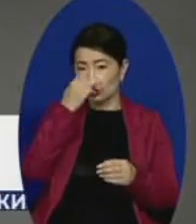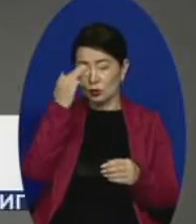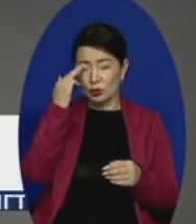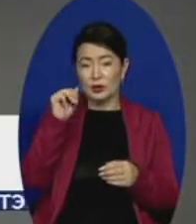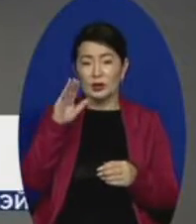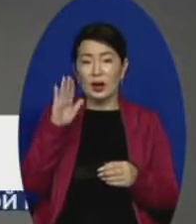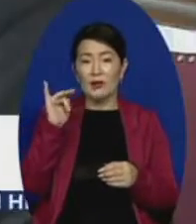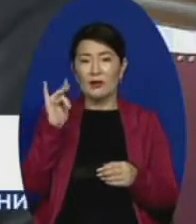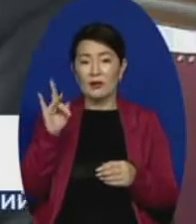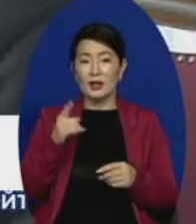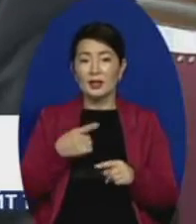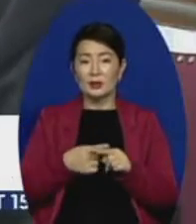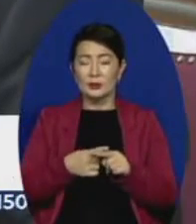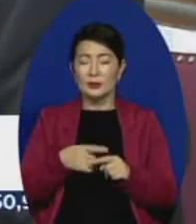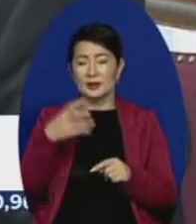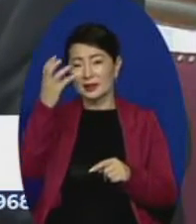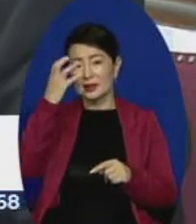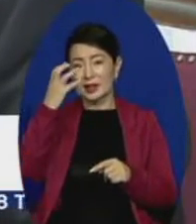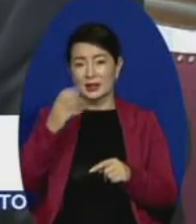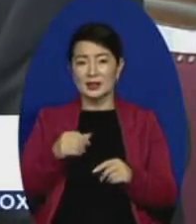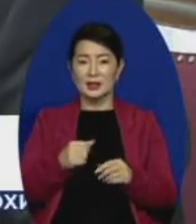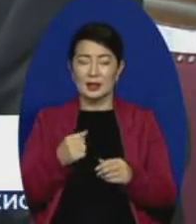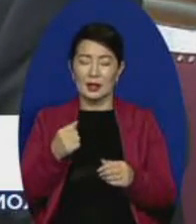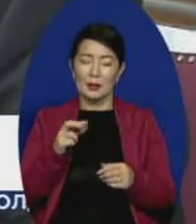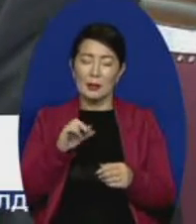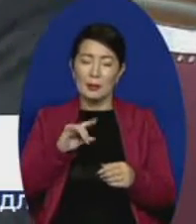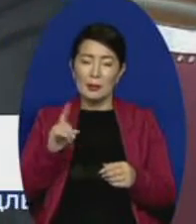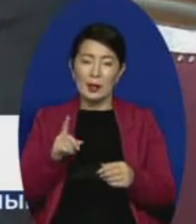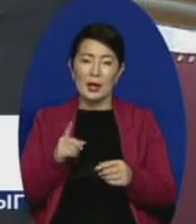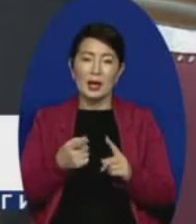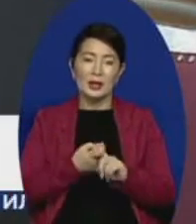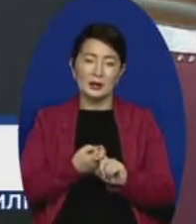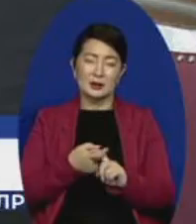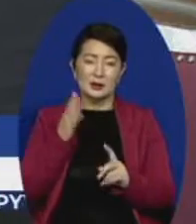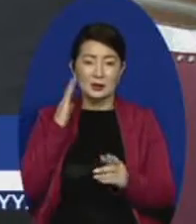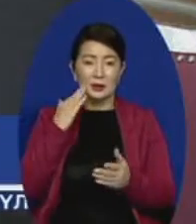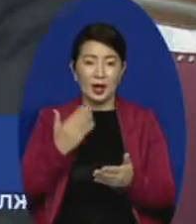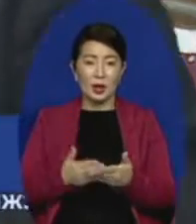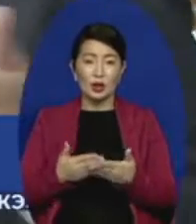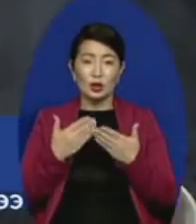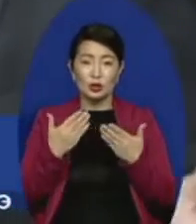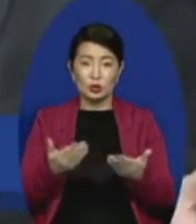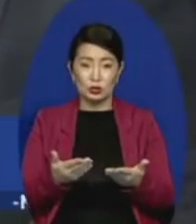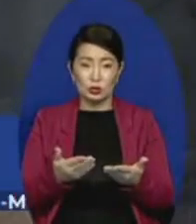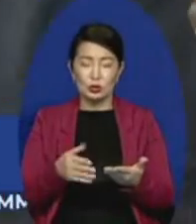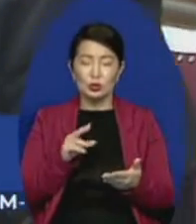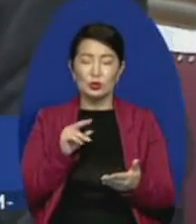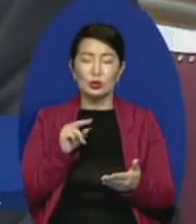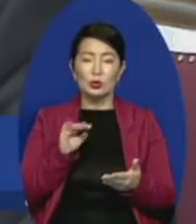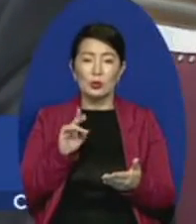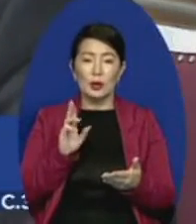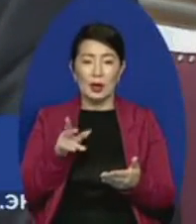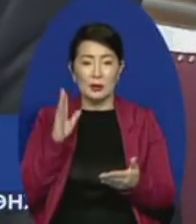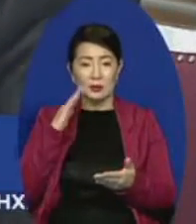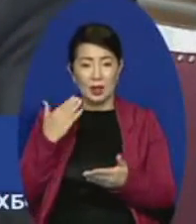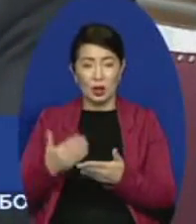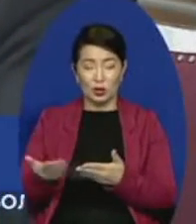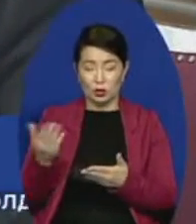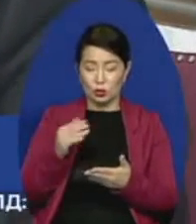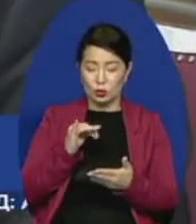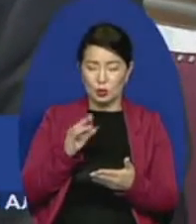тээврийг эхлүүлсэн байна. Засгийн газрын автобааз бол үндсэндээ саналаа үнийн саналаа өгж байгаа. UbiCab саналаа өгж